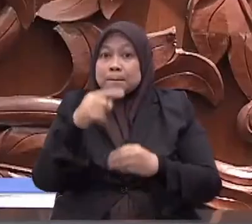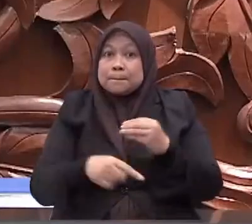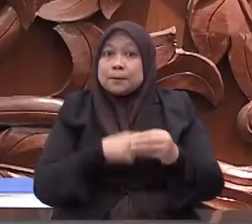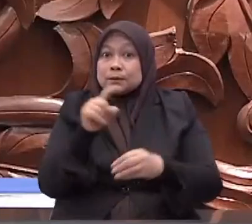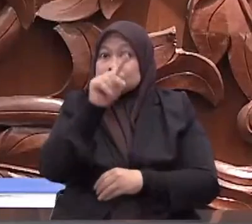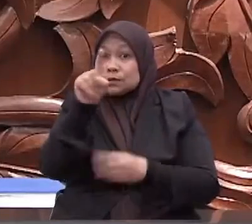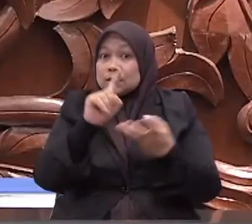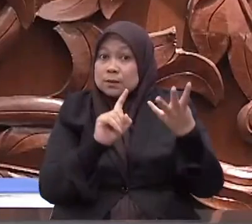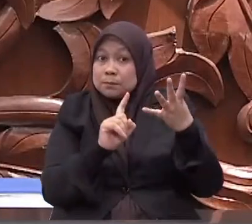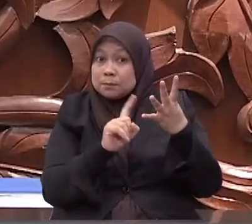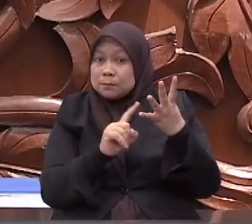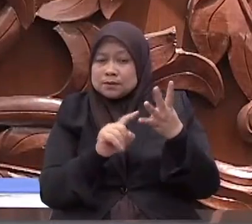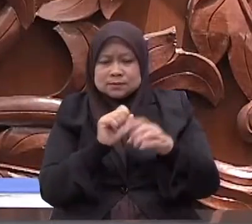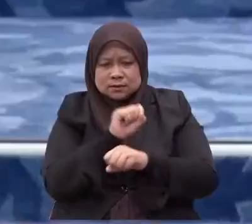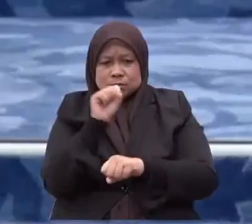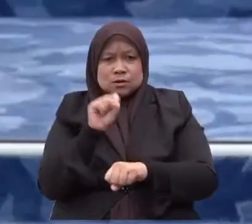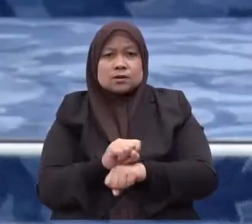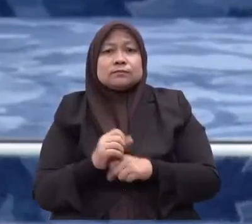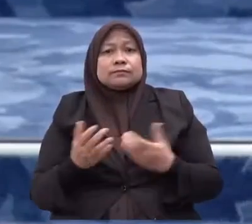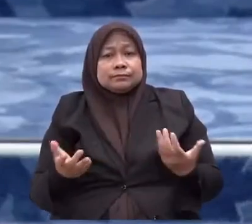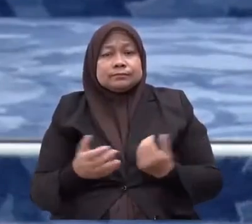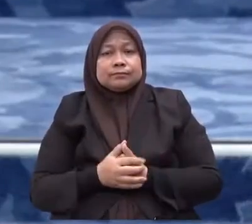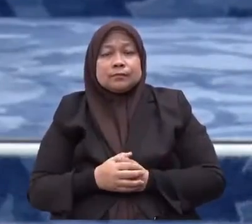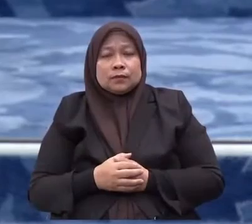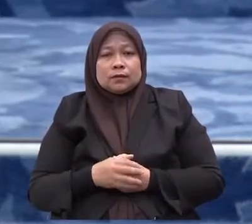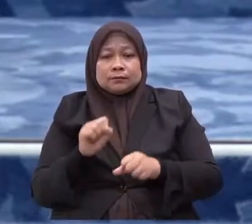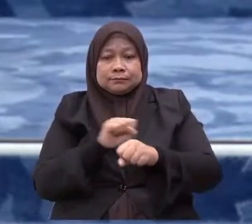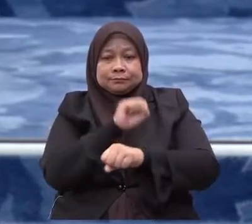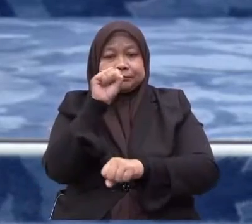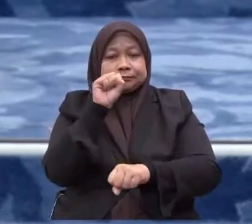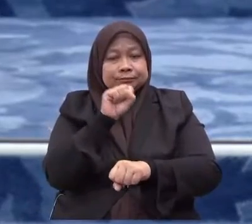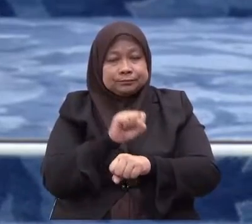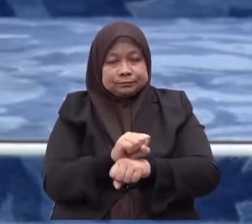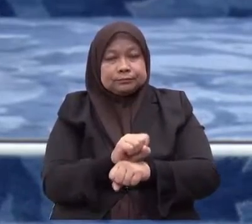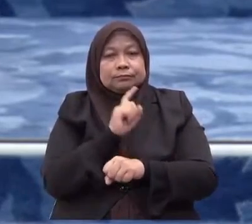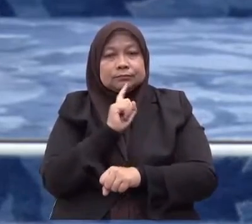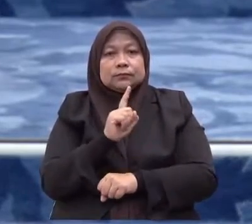persoalan keempat tentang Singapura Singapura